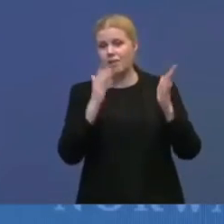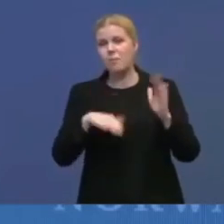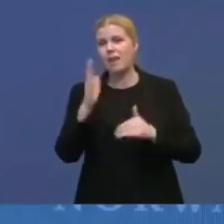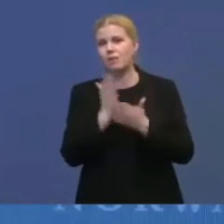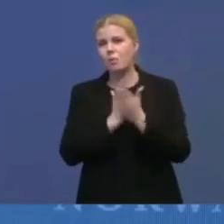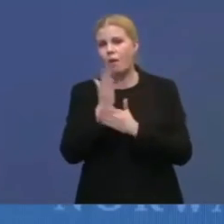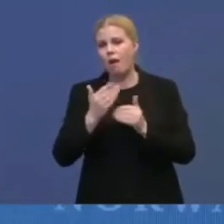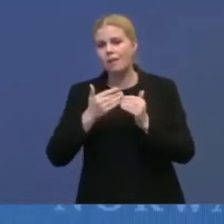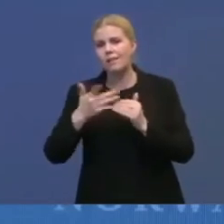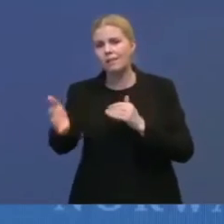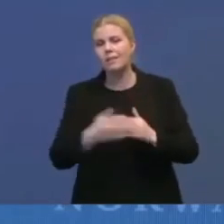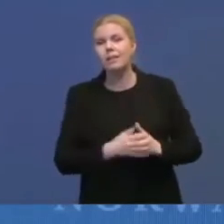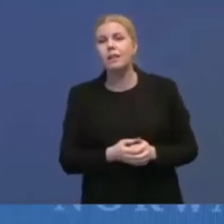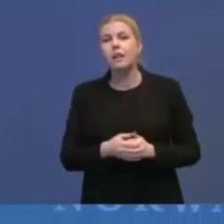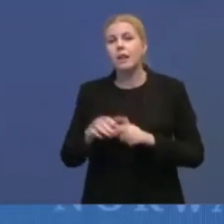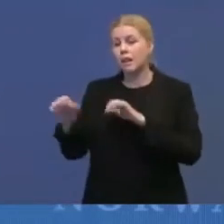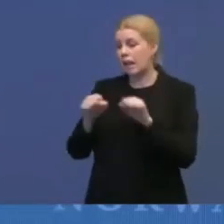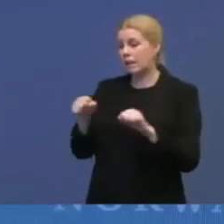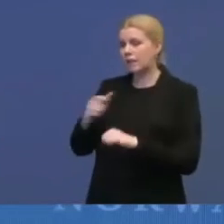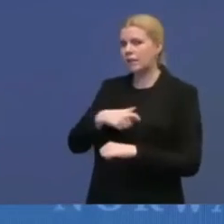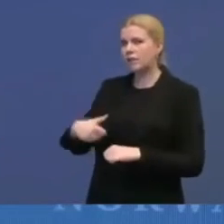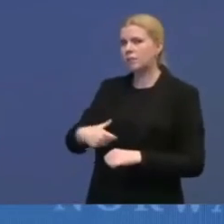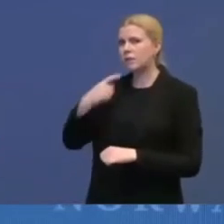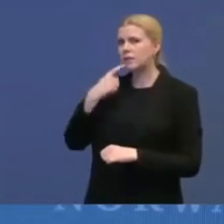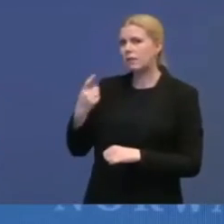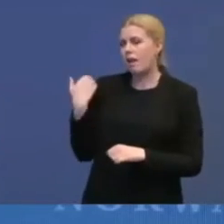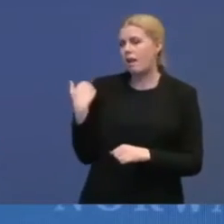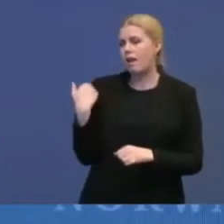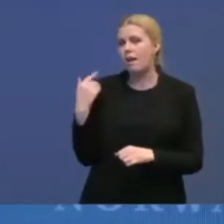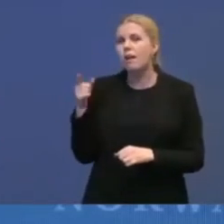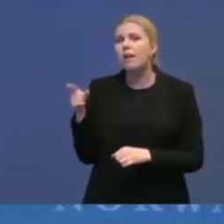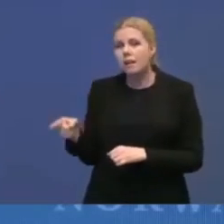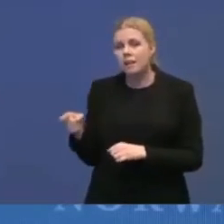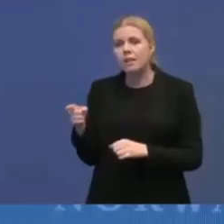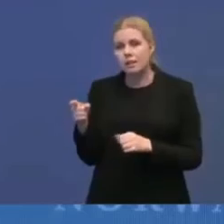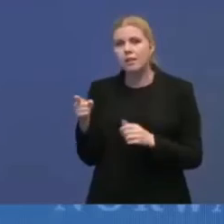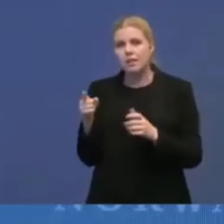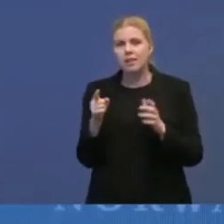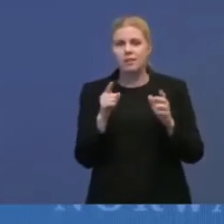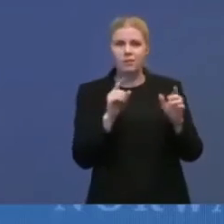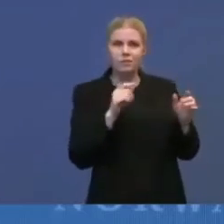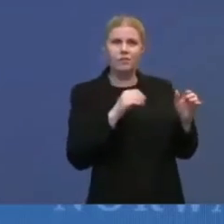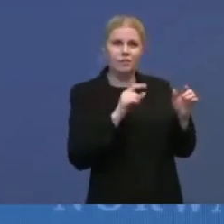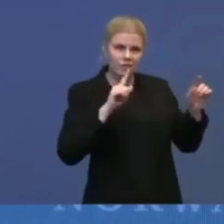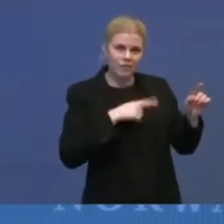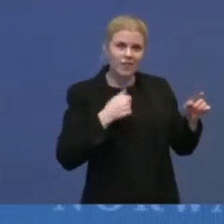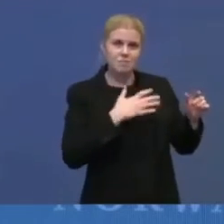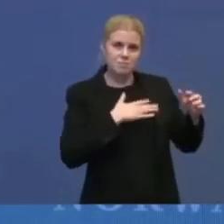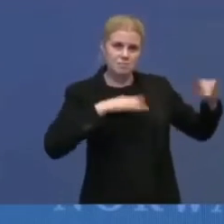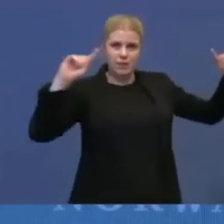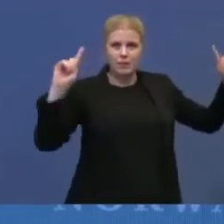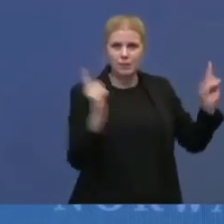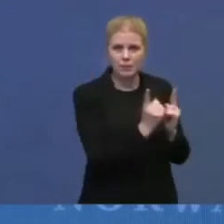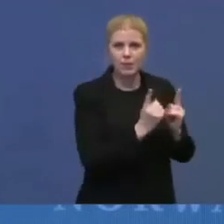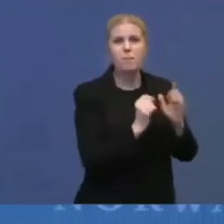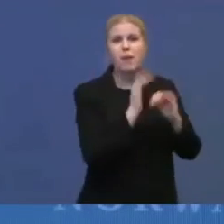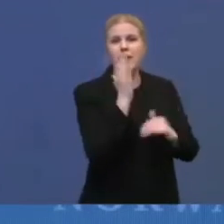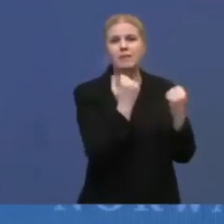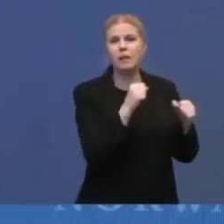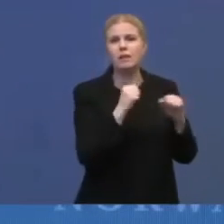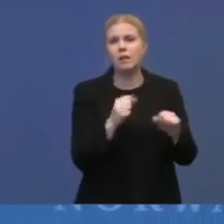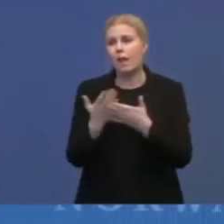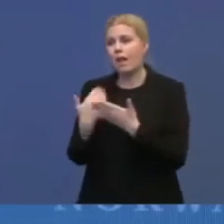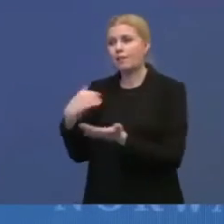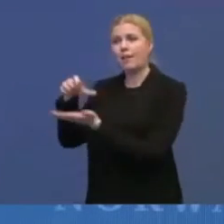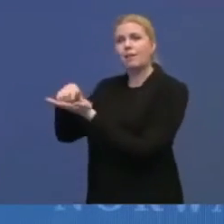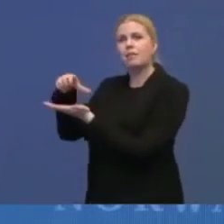anu. Hukumaddu na si razilu zaruo shagay waxay dooratay inay si yaradda aftoo intay haaiduhu naugulata liyena.